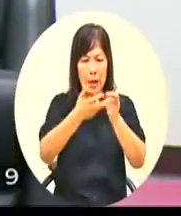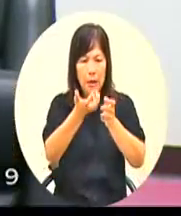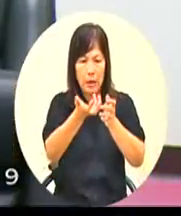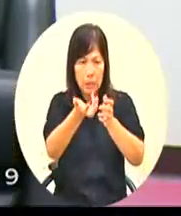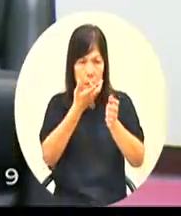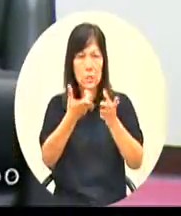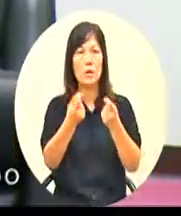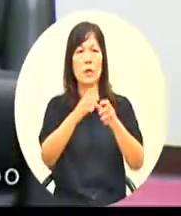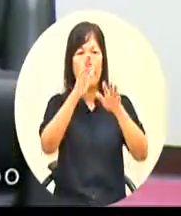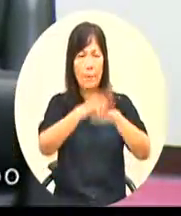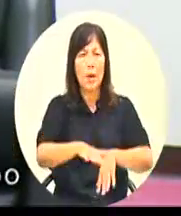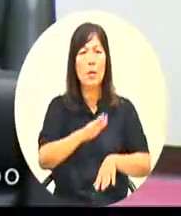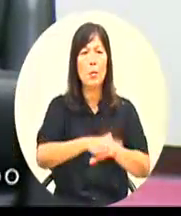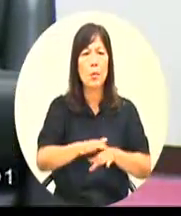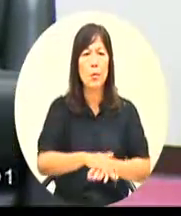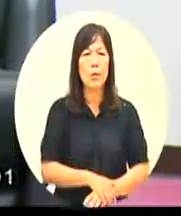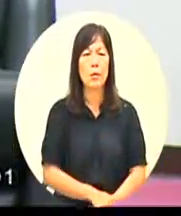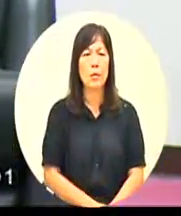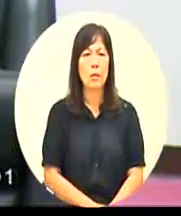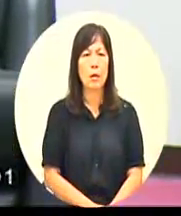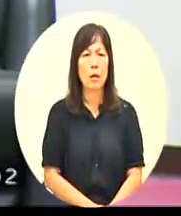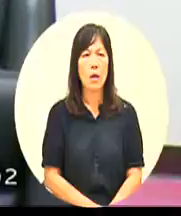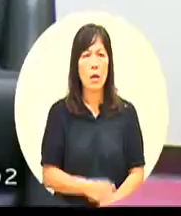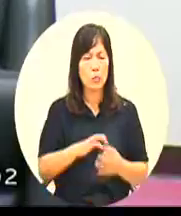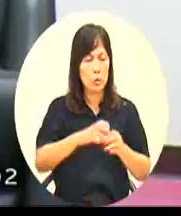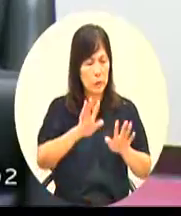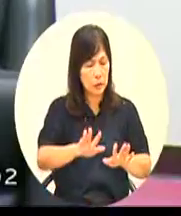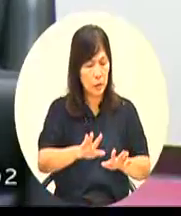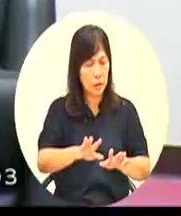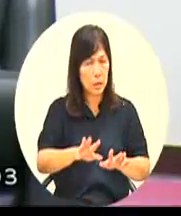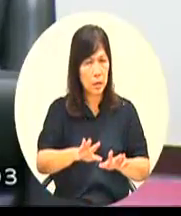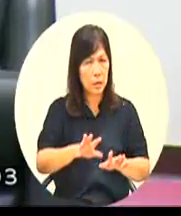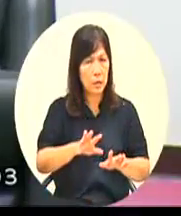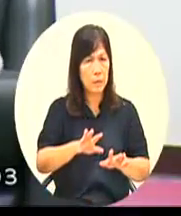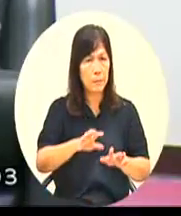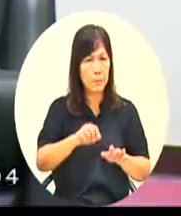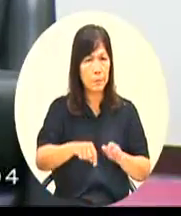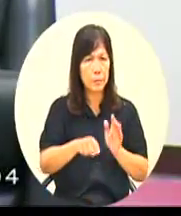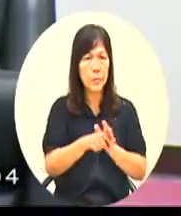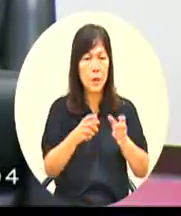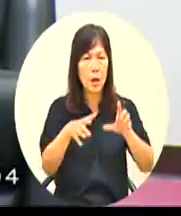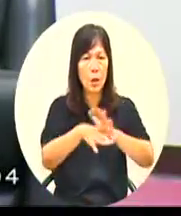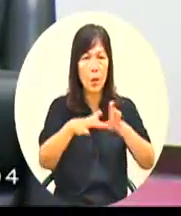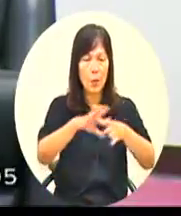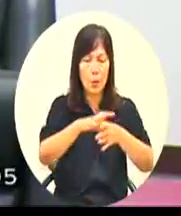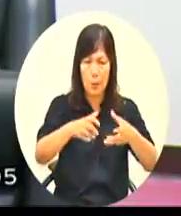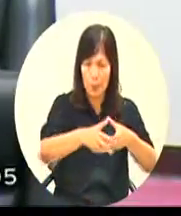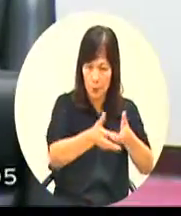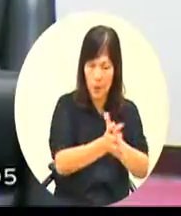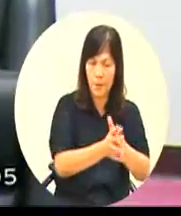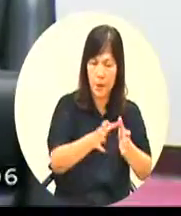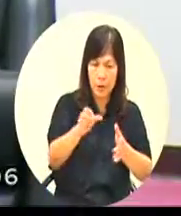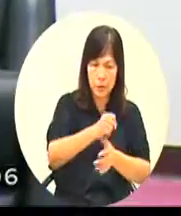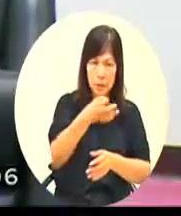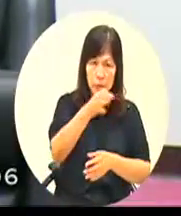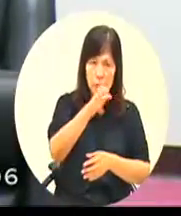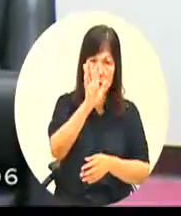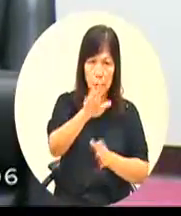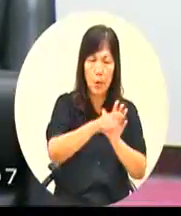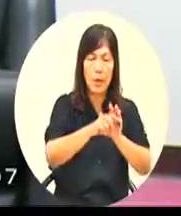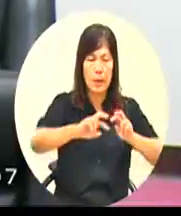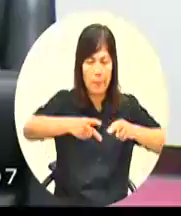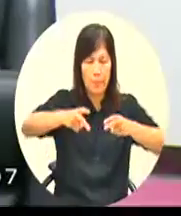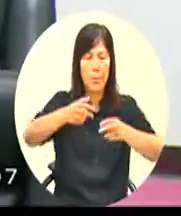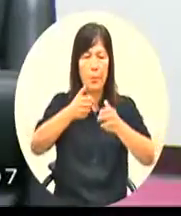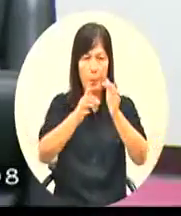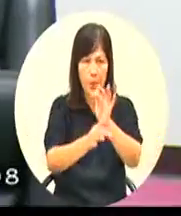是坍塌。局长请你答复一下，这一次我们是有跟我们文化部来争取一些经费，要好好的把它修